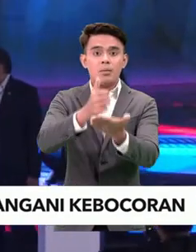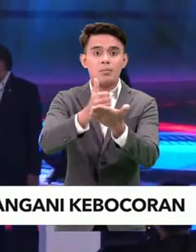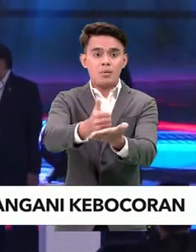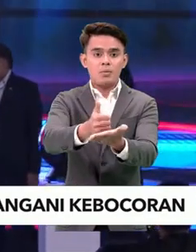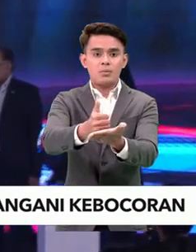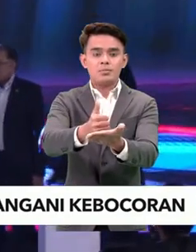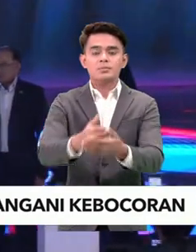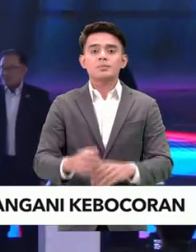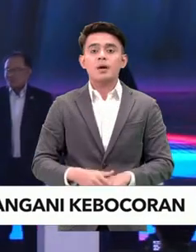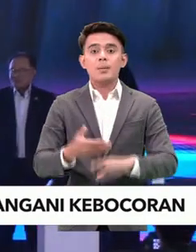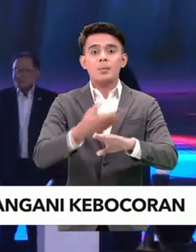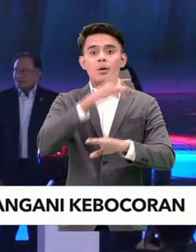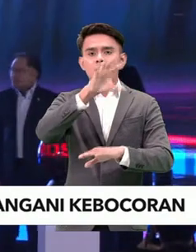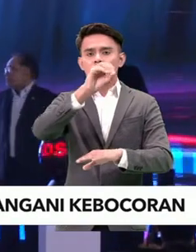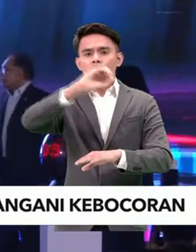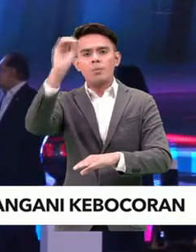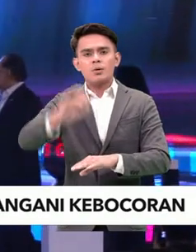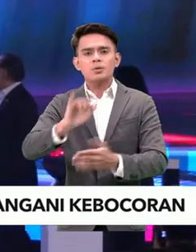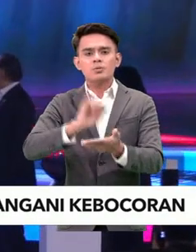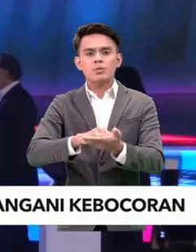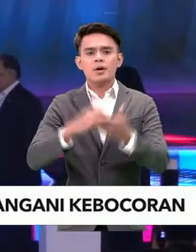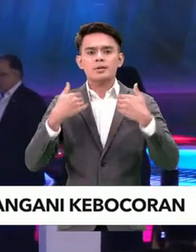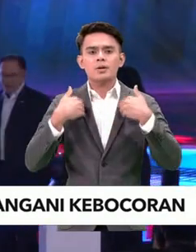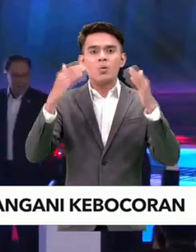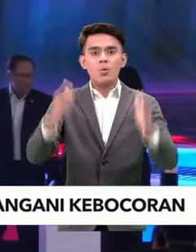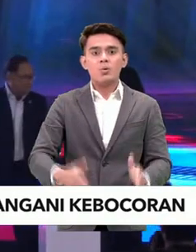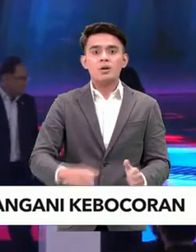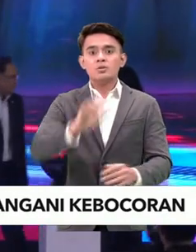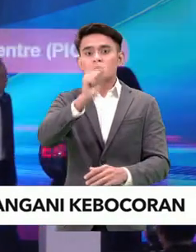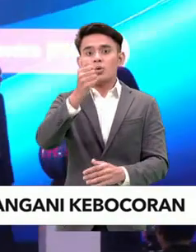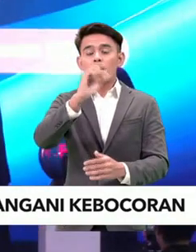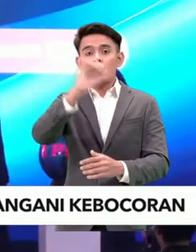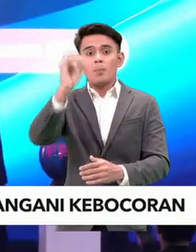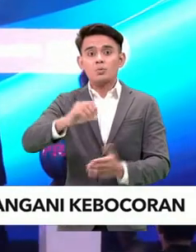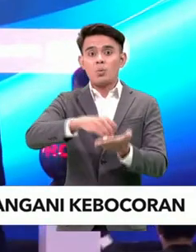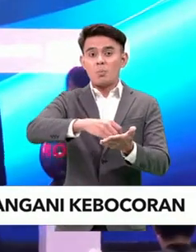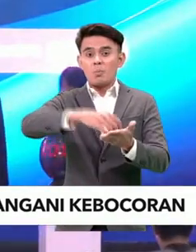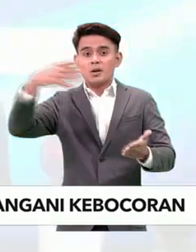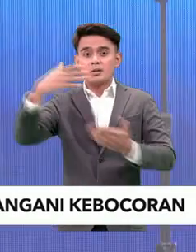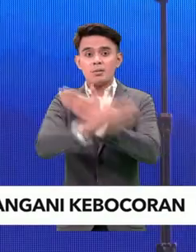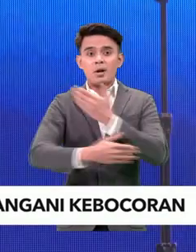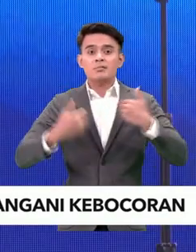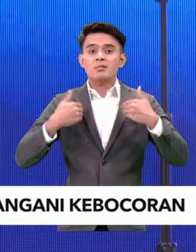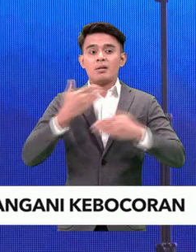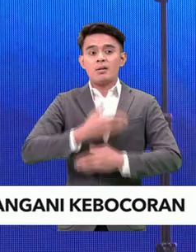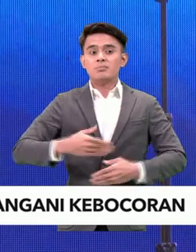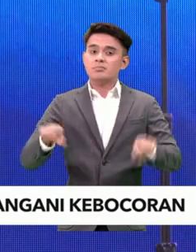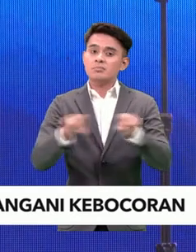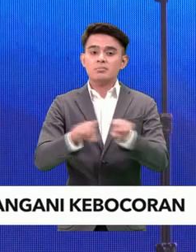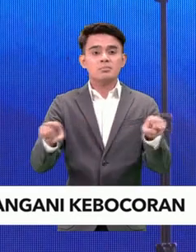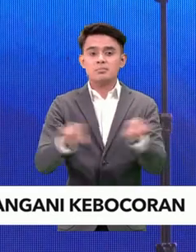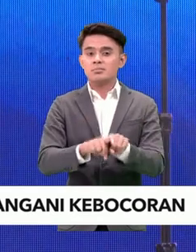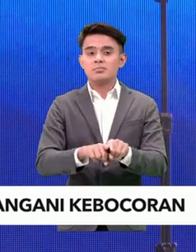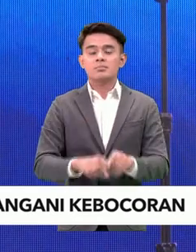sebelum ini hampir 50% daripadanya dinikmati oleh golongan 10% terkaya di negara ini. So we are considering something else